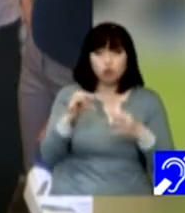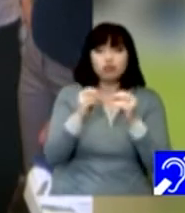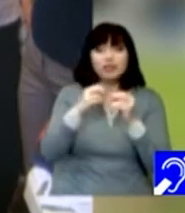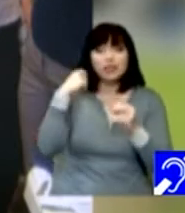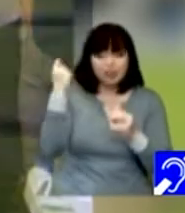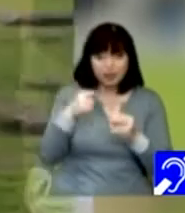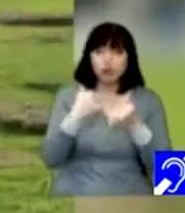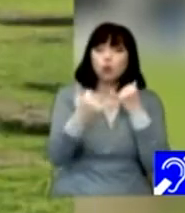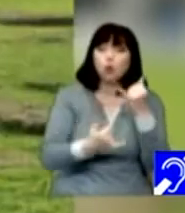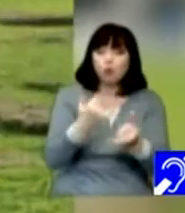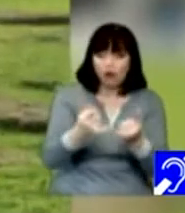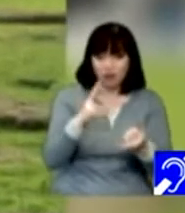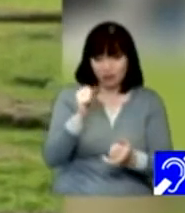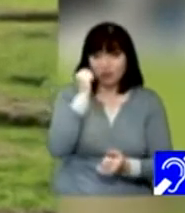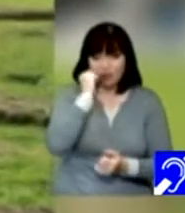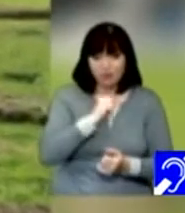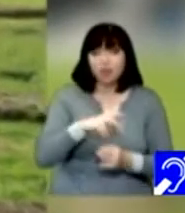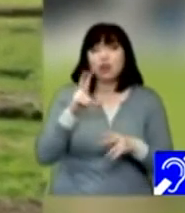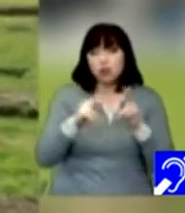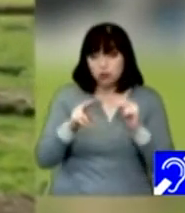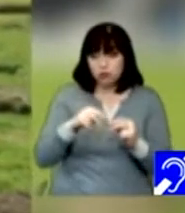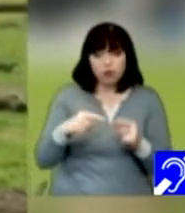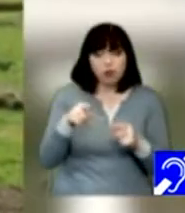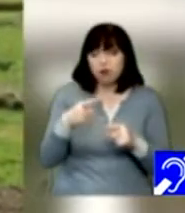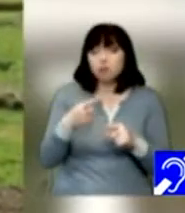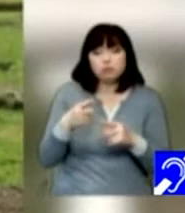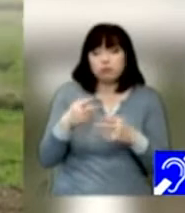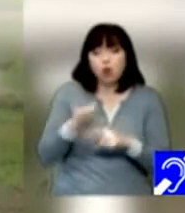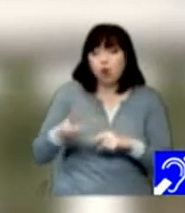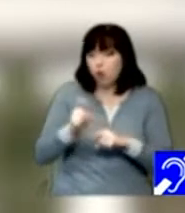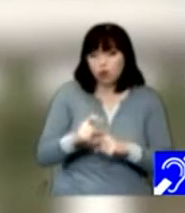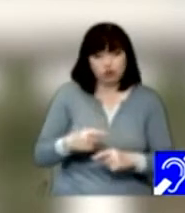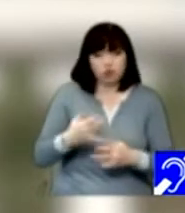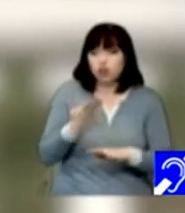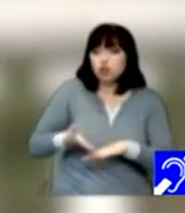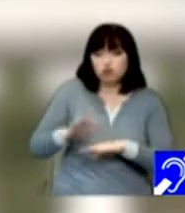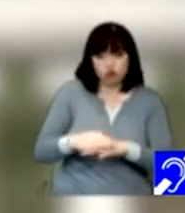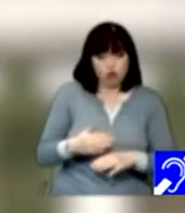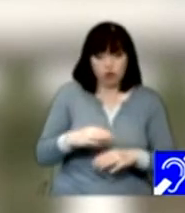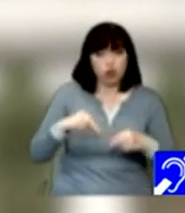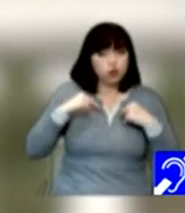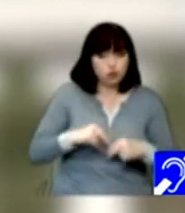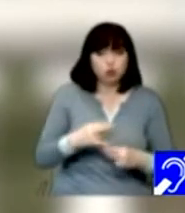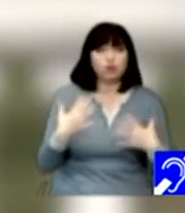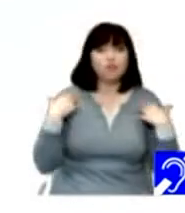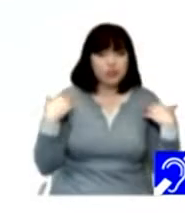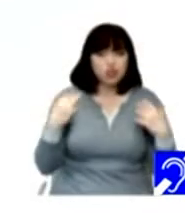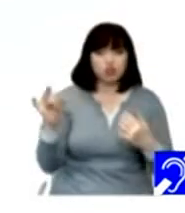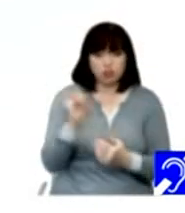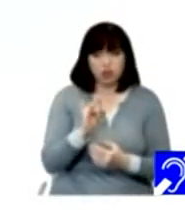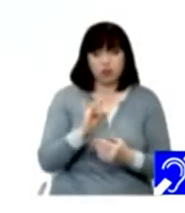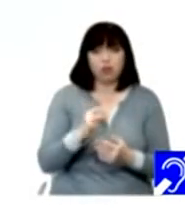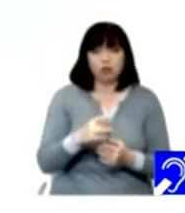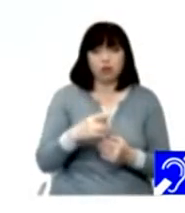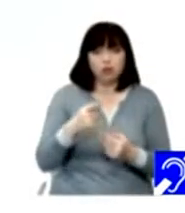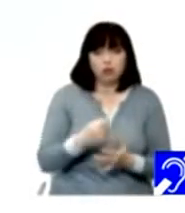fost îngrijitoare. Mărturisește că a fi badantă nu este deloc ușor. Este o muncă istovitoare atât din punct de vedere fizic cât și emoțional. Badanta așa